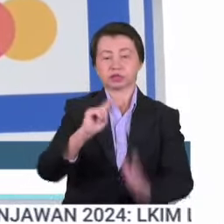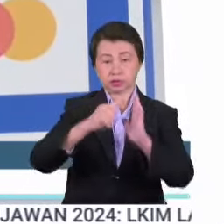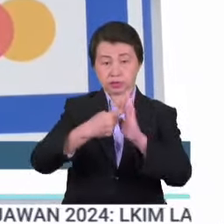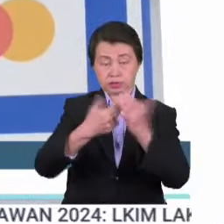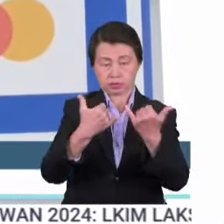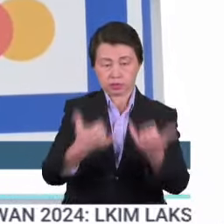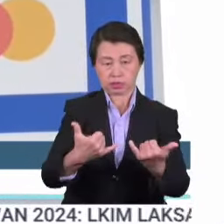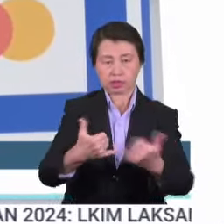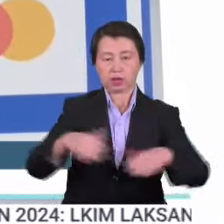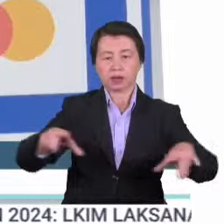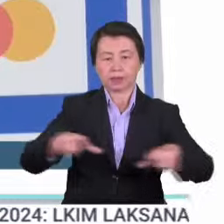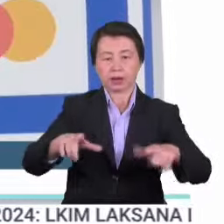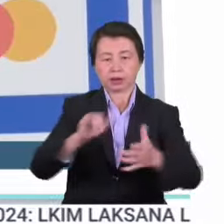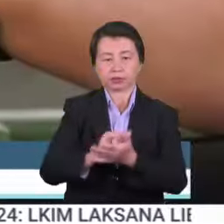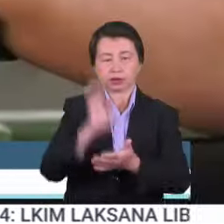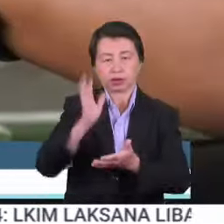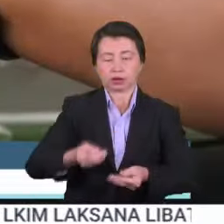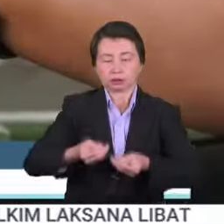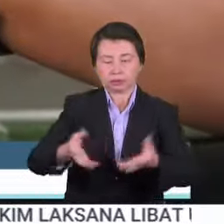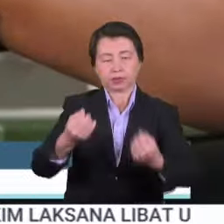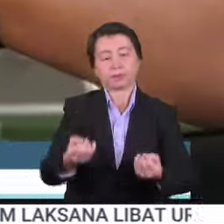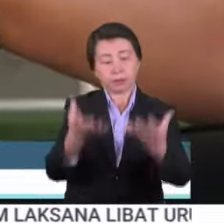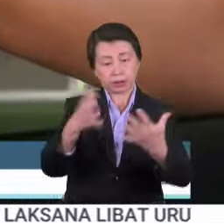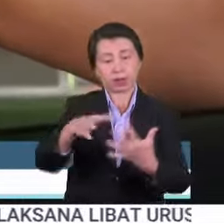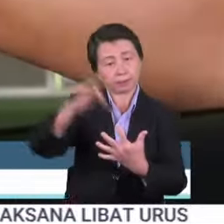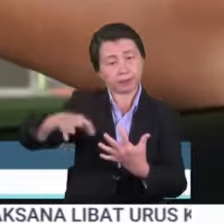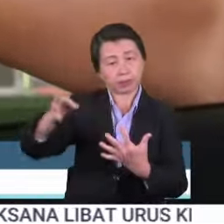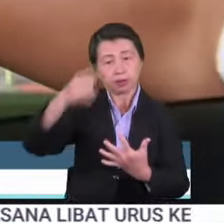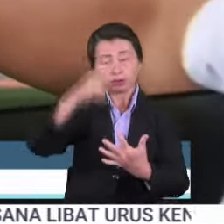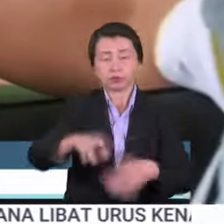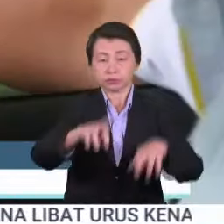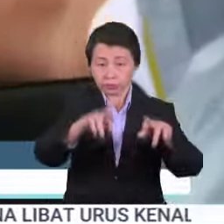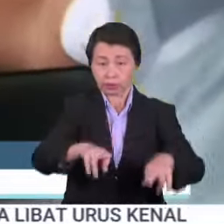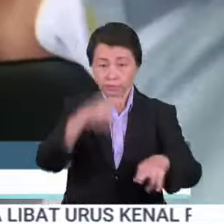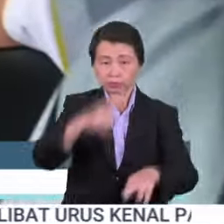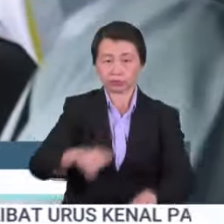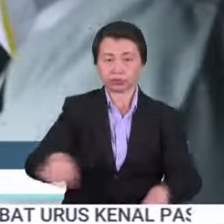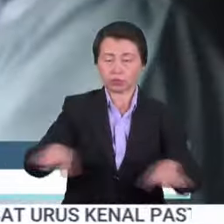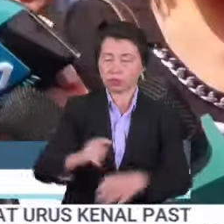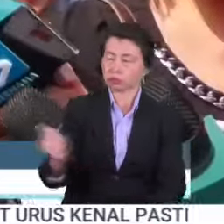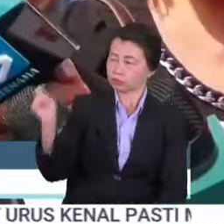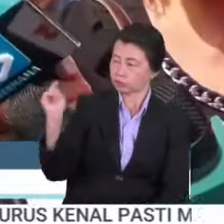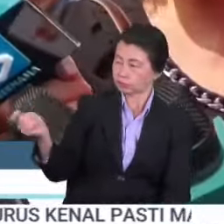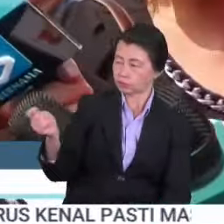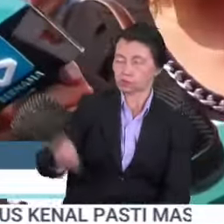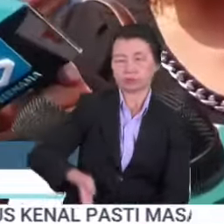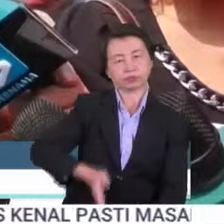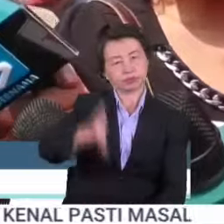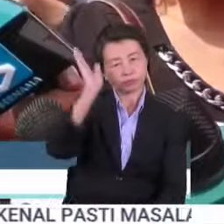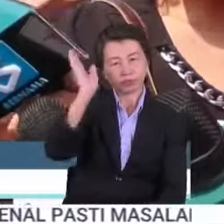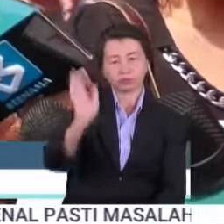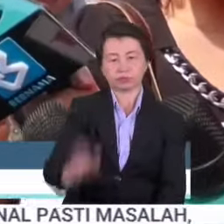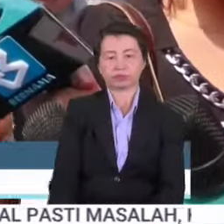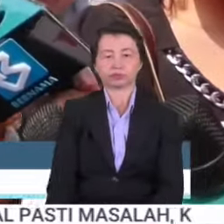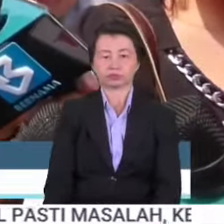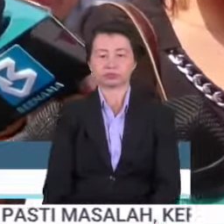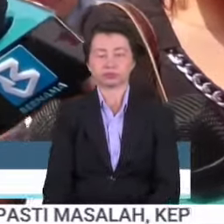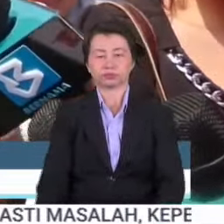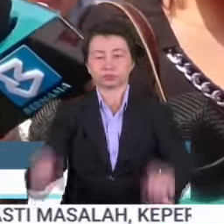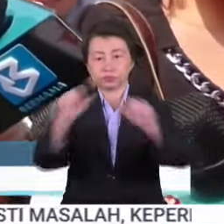ini. Pelaksanaan itu akan memberi lebih banyak pilihan kepada pengguna untuk membuat pembayaran tol.